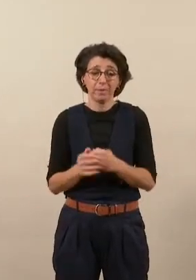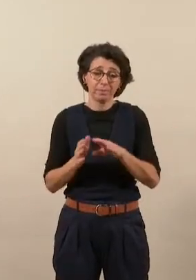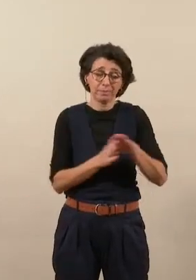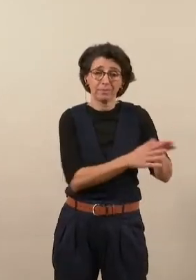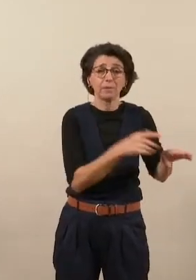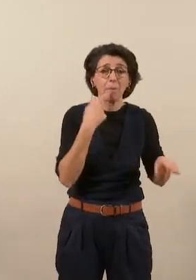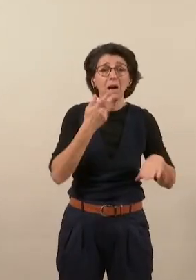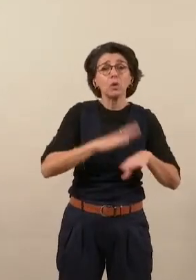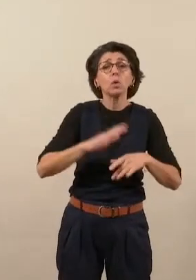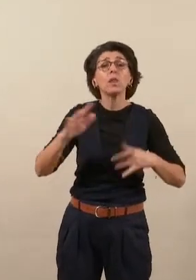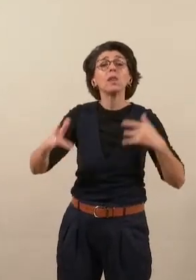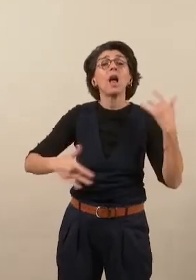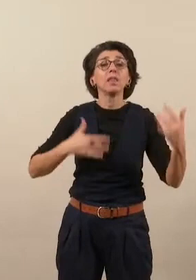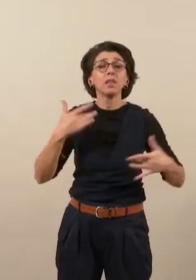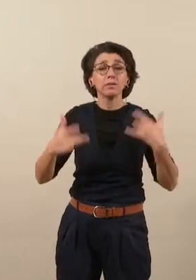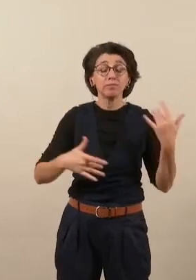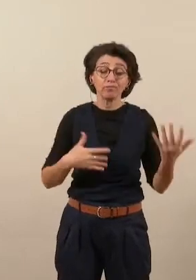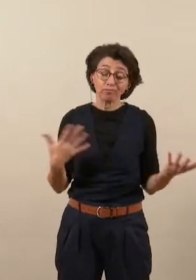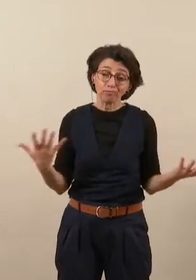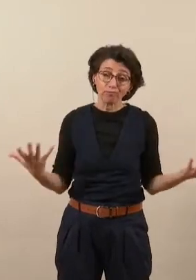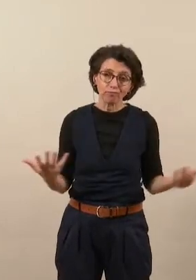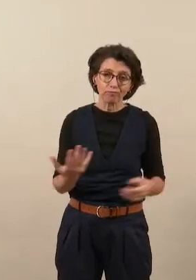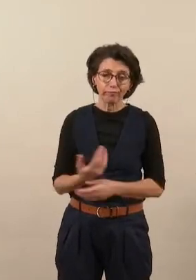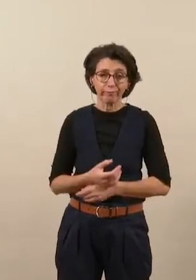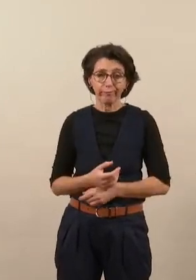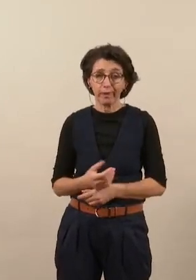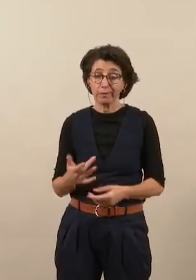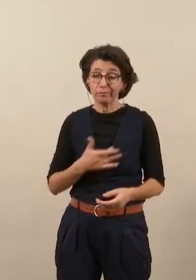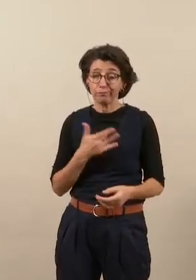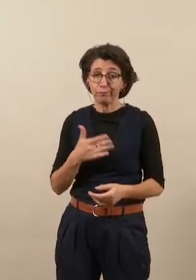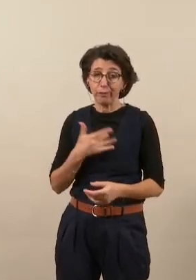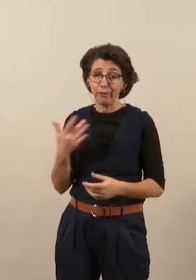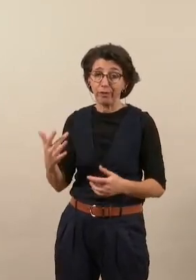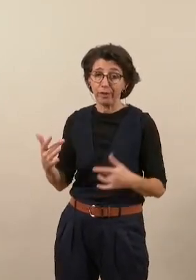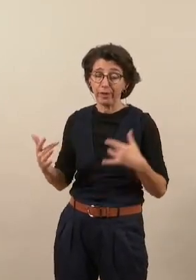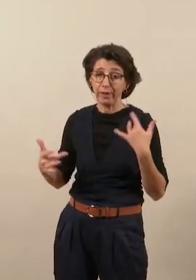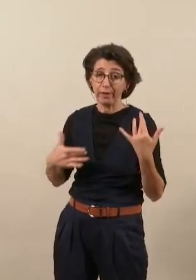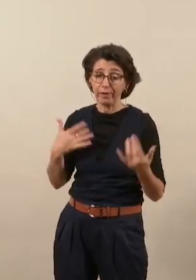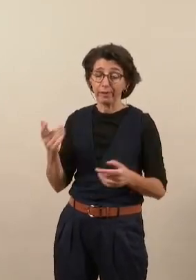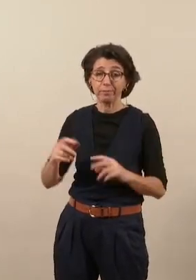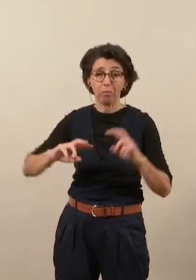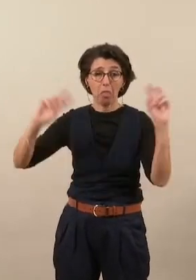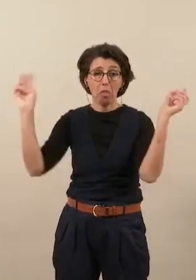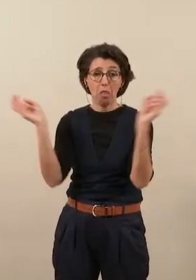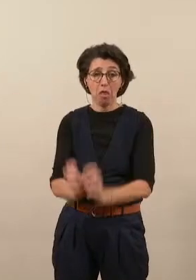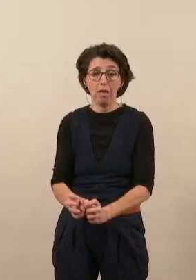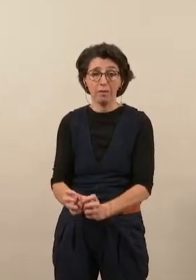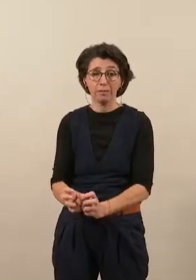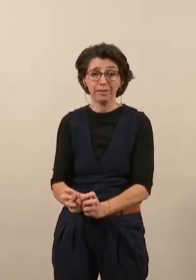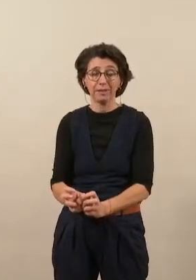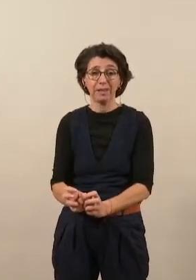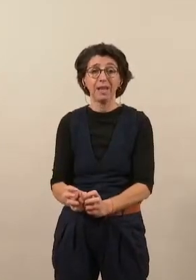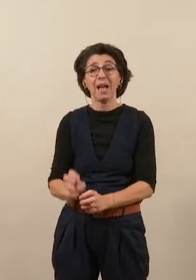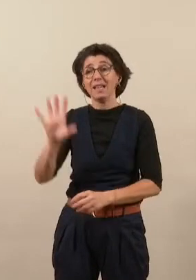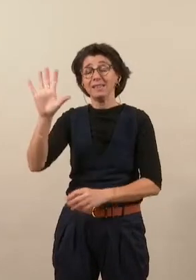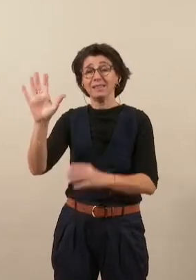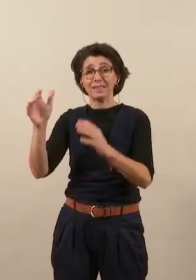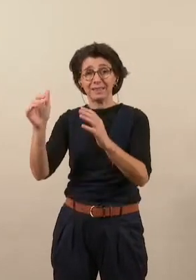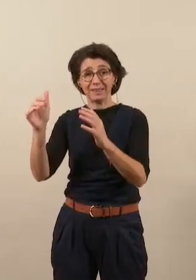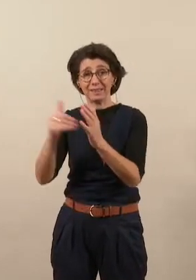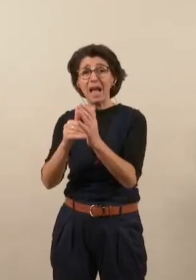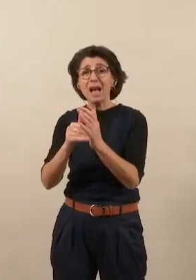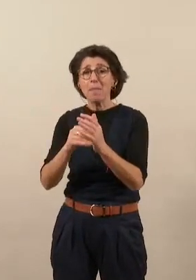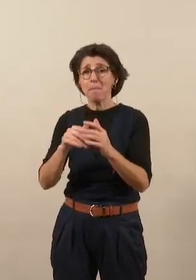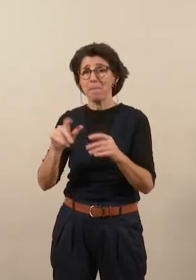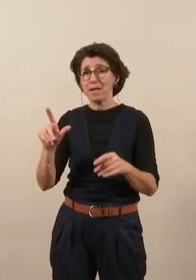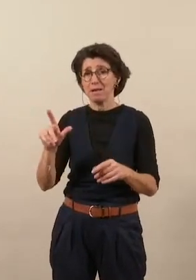pauvre grand théâtre, qui est passé en 2022 à moins de 5000 spectateurs, alors qu'ils étaient plus de 50 000 au